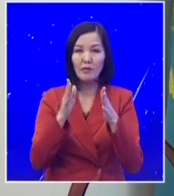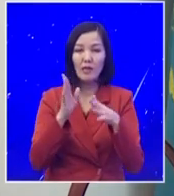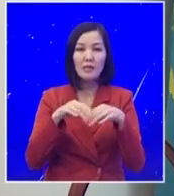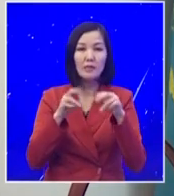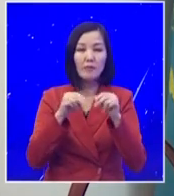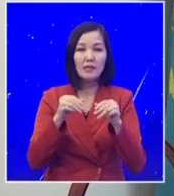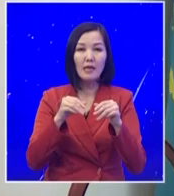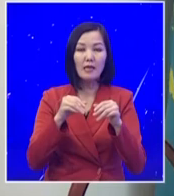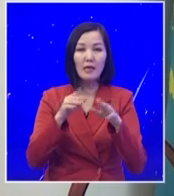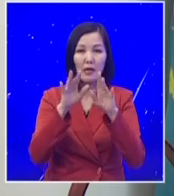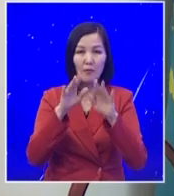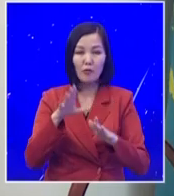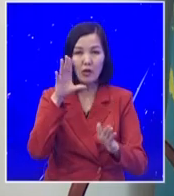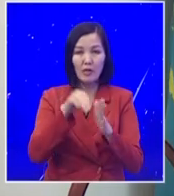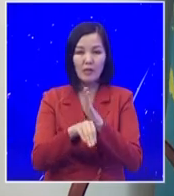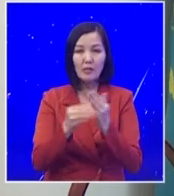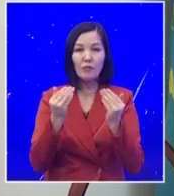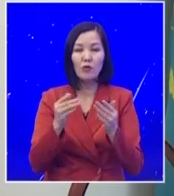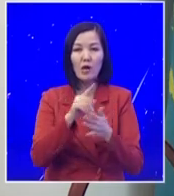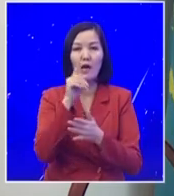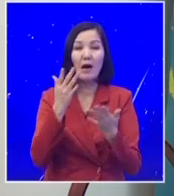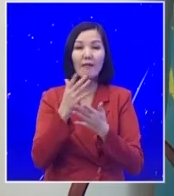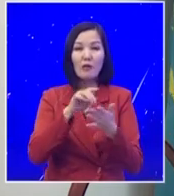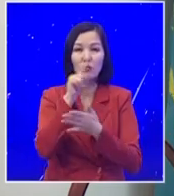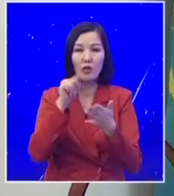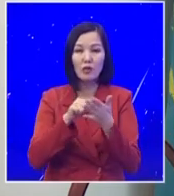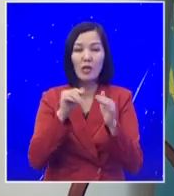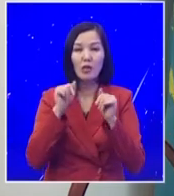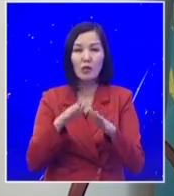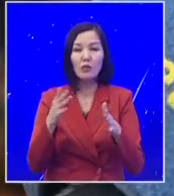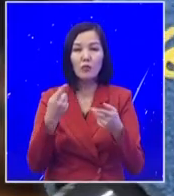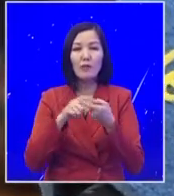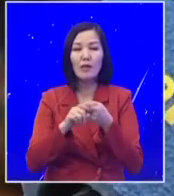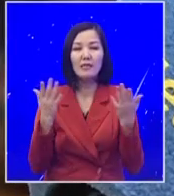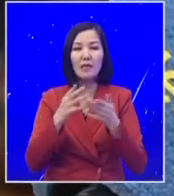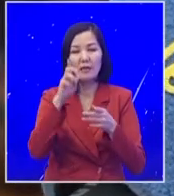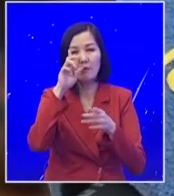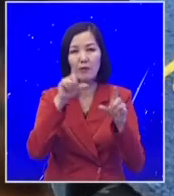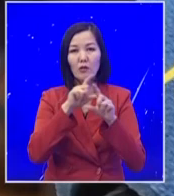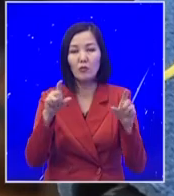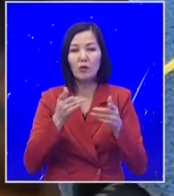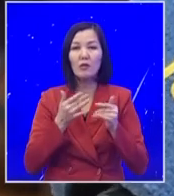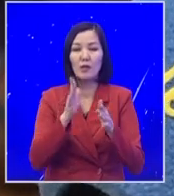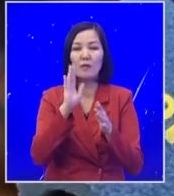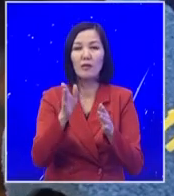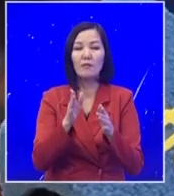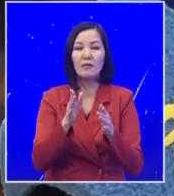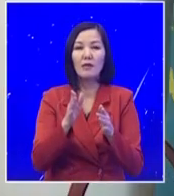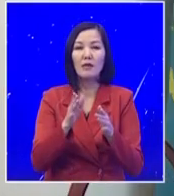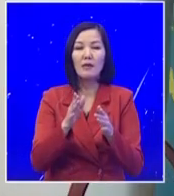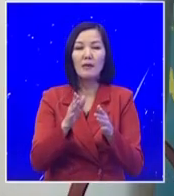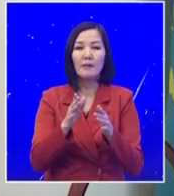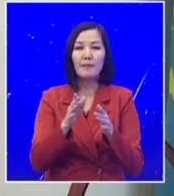өзіміздің базамызға кіргіземіз. Бүгін қандай сұрақтар енгізілді. Және оның шешілуіне байланысты мемлекеттік органдардан талап етеміз. Жаңағы